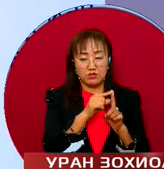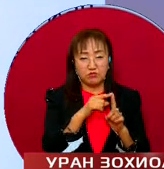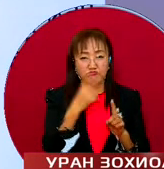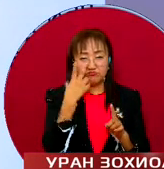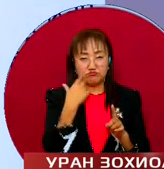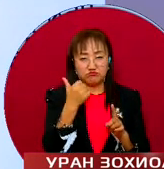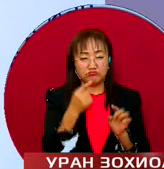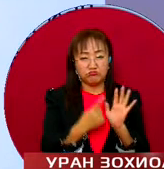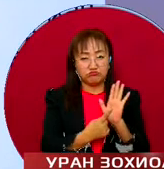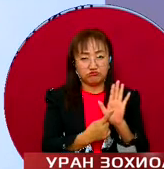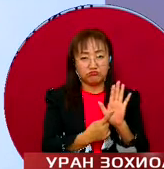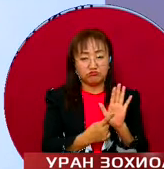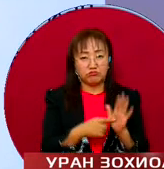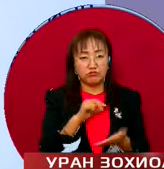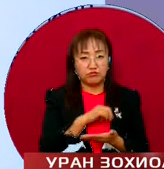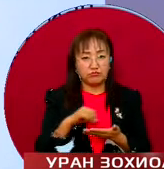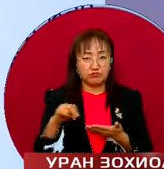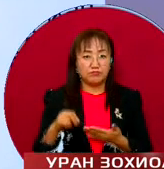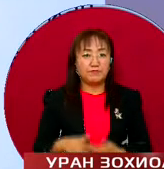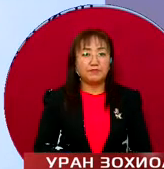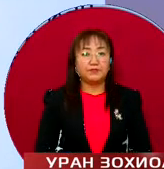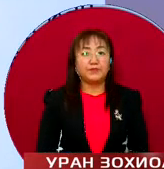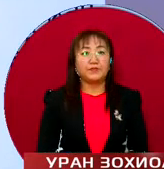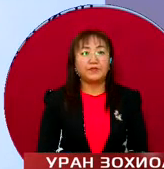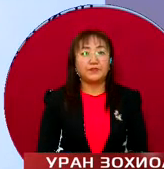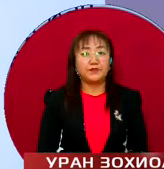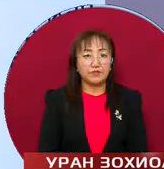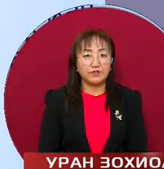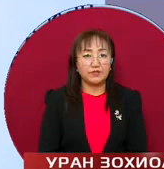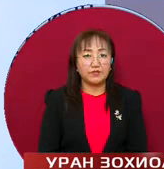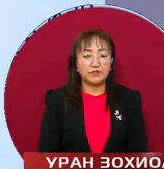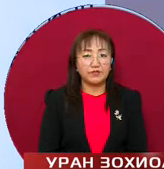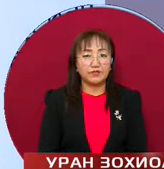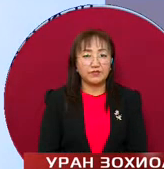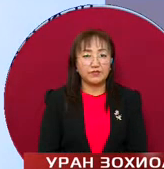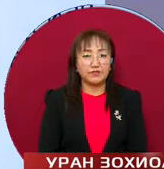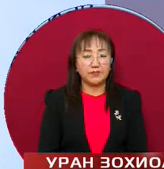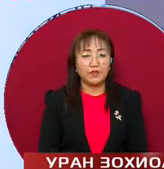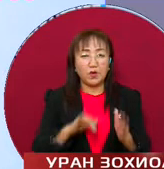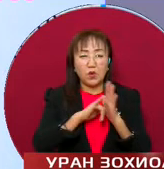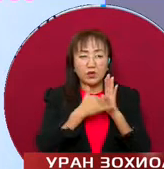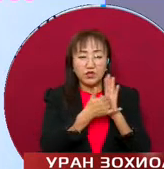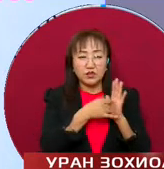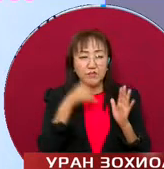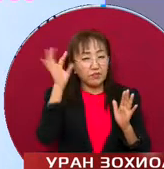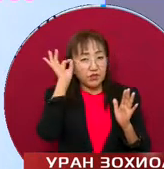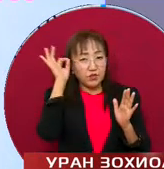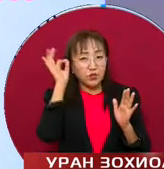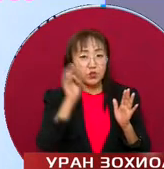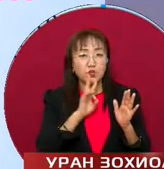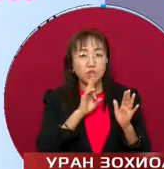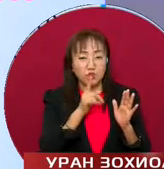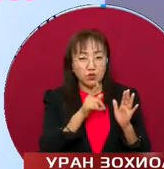За утгыг нь мэдэхгүй үг